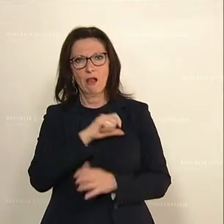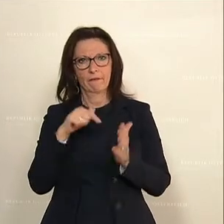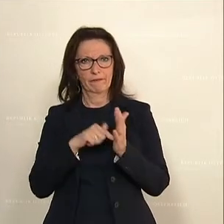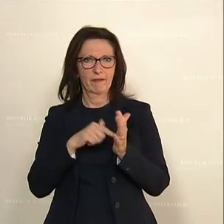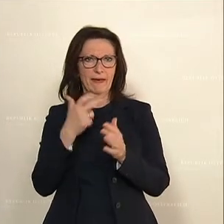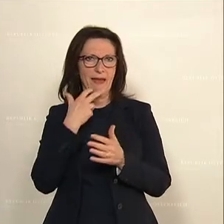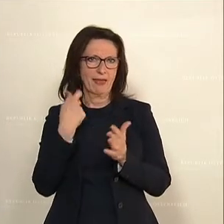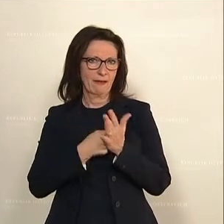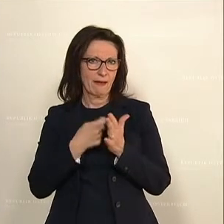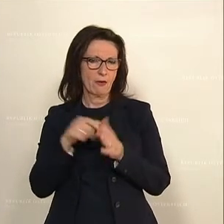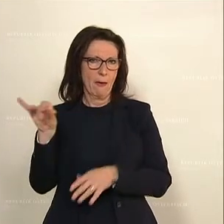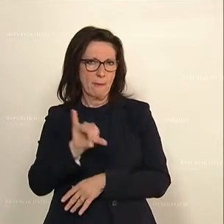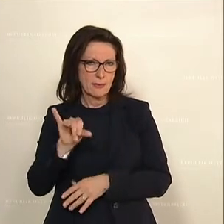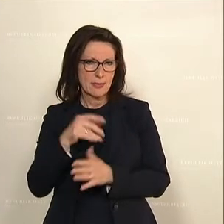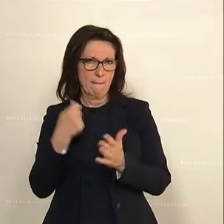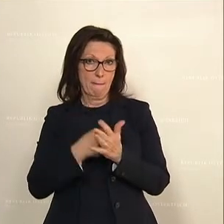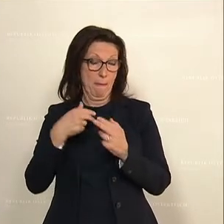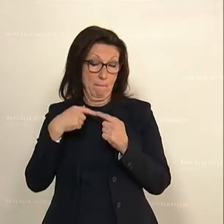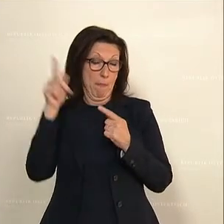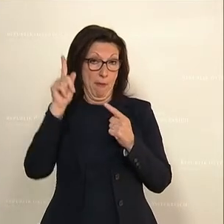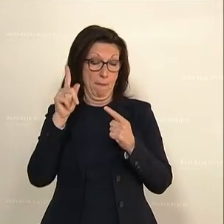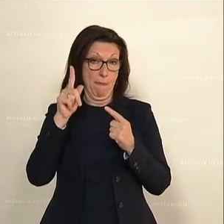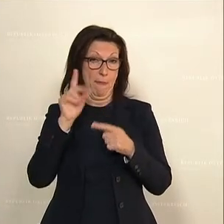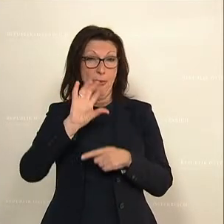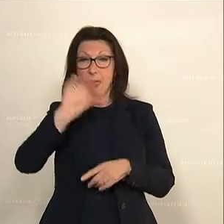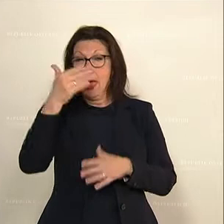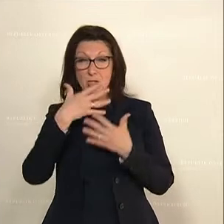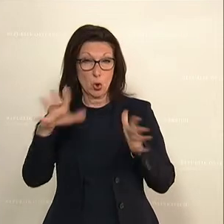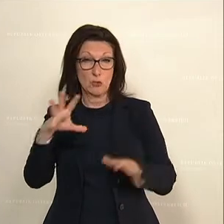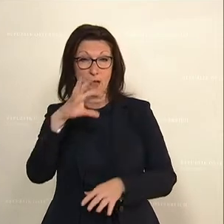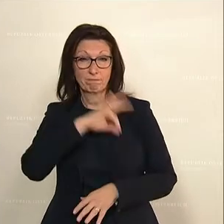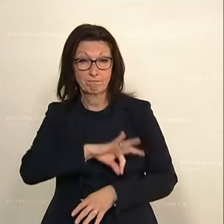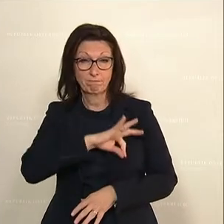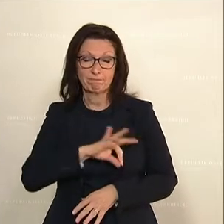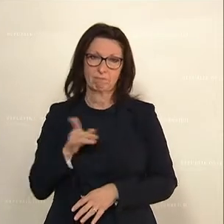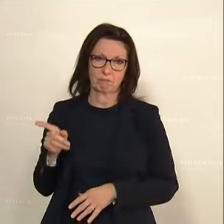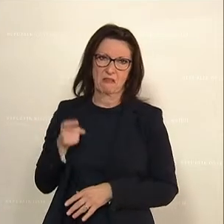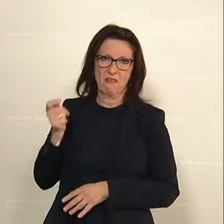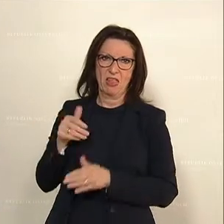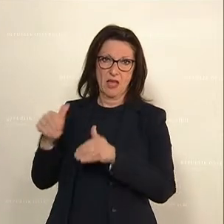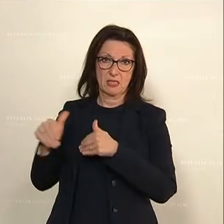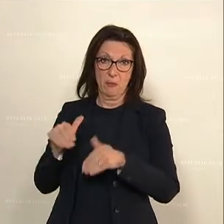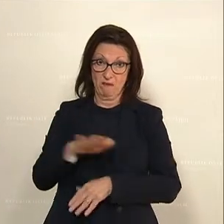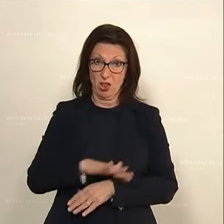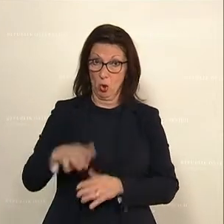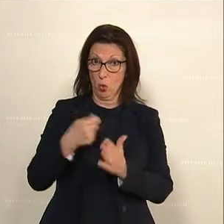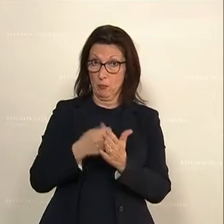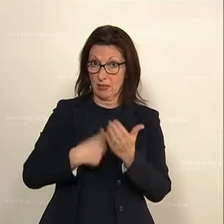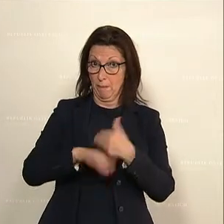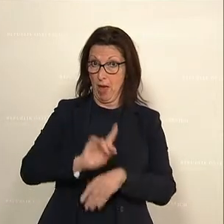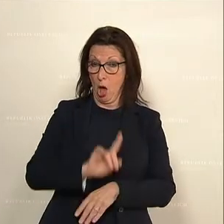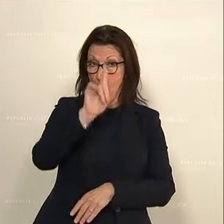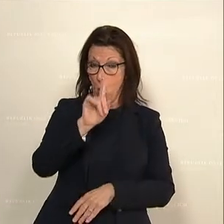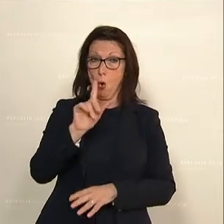und Treibstoffpreise ist der Finanzminister. Je höher der Grundpreis, desto höher sind natürlich